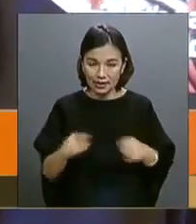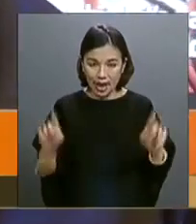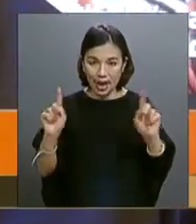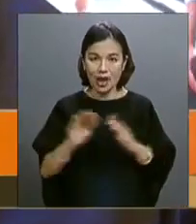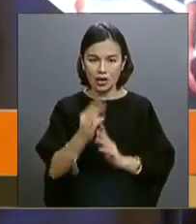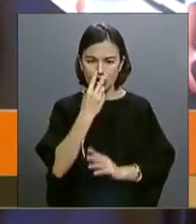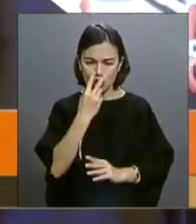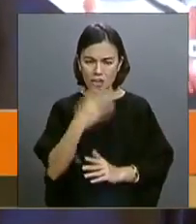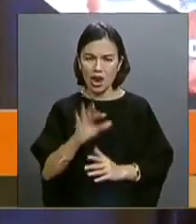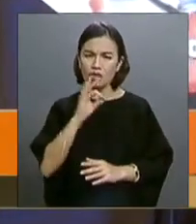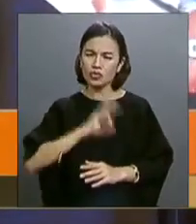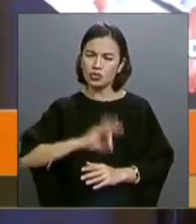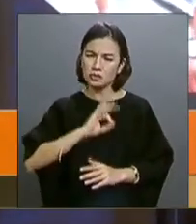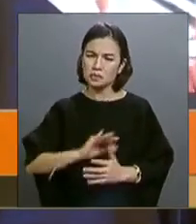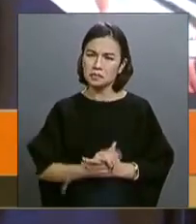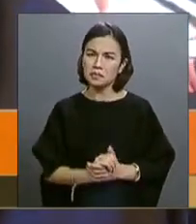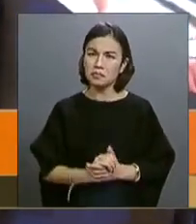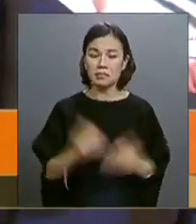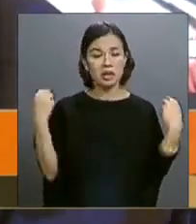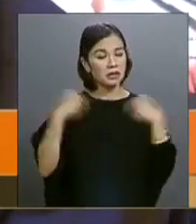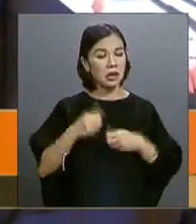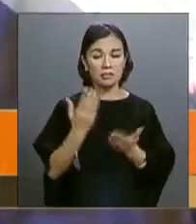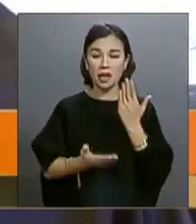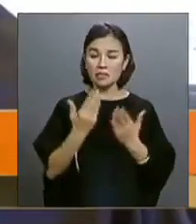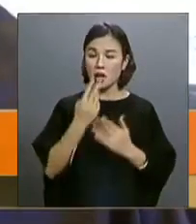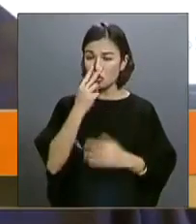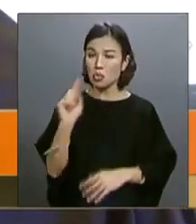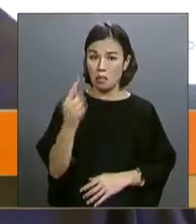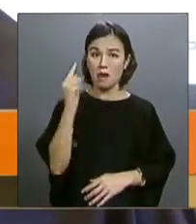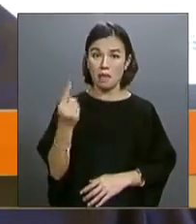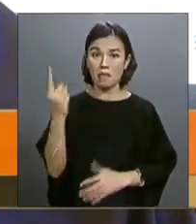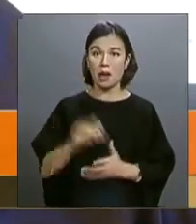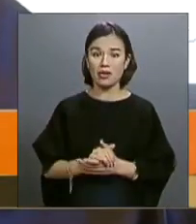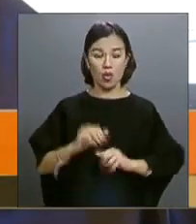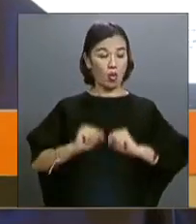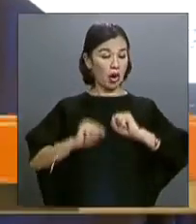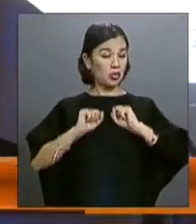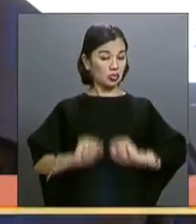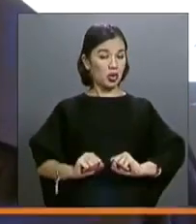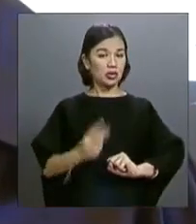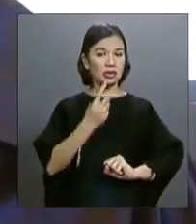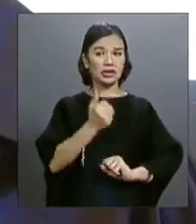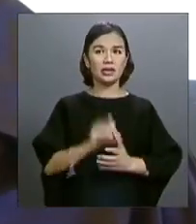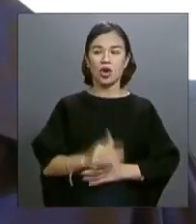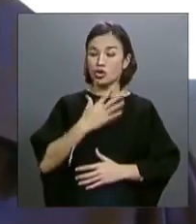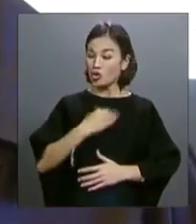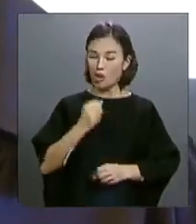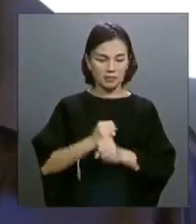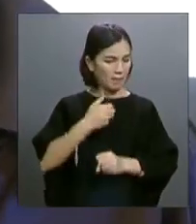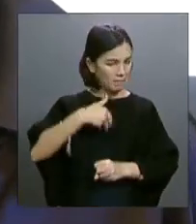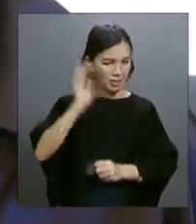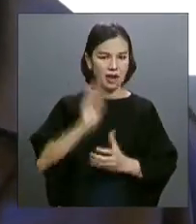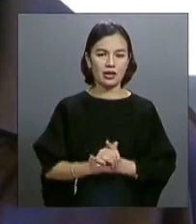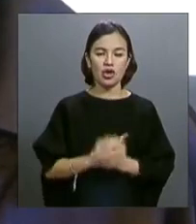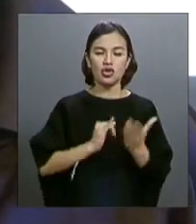ถเอามาใช้ยังไงก็ได้ให้ร่วมสมัยเอาความชอบเป็นหลักก่อนเลยถ้าชอบแล้วทำเลยไม่มีถูก